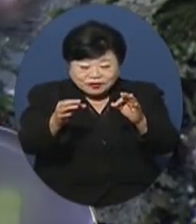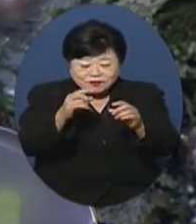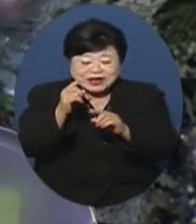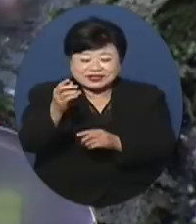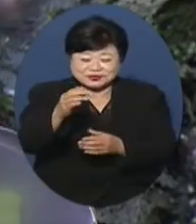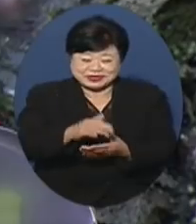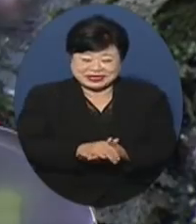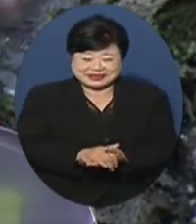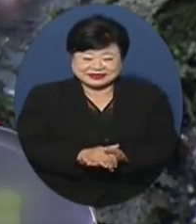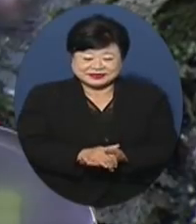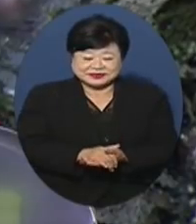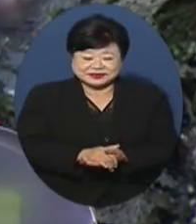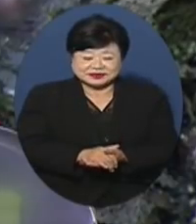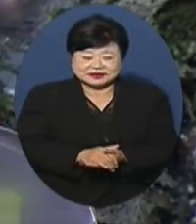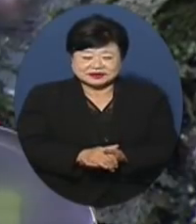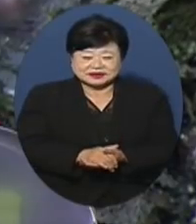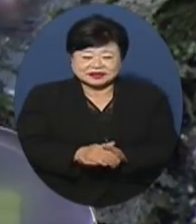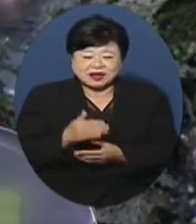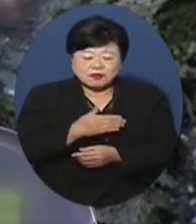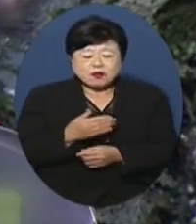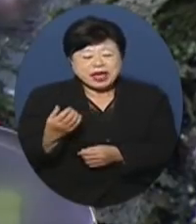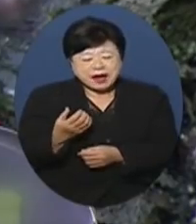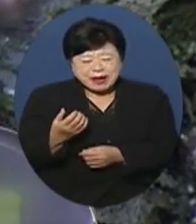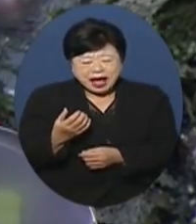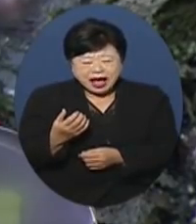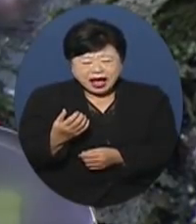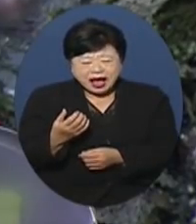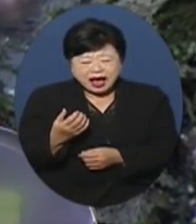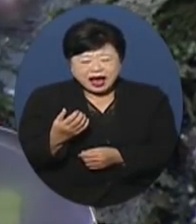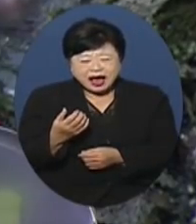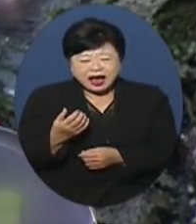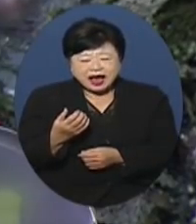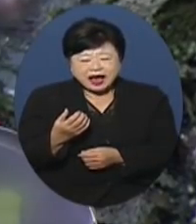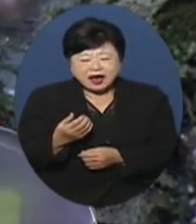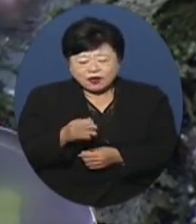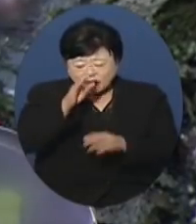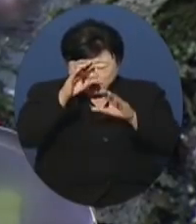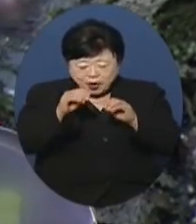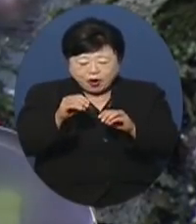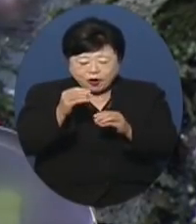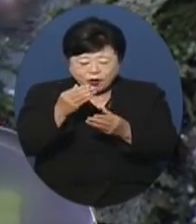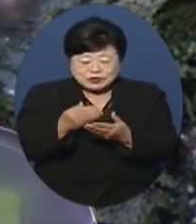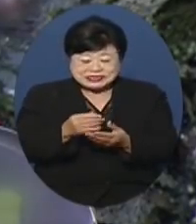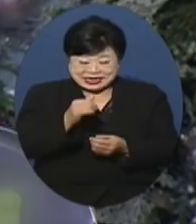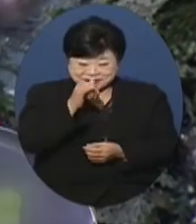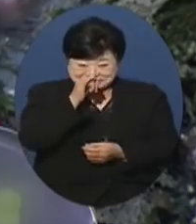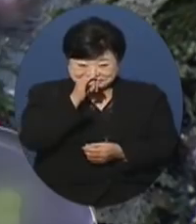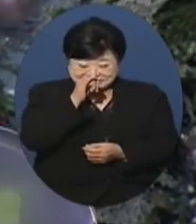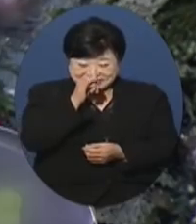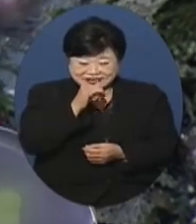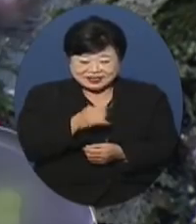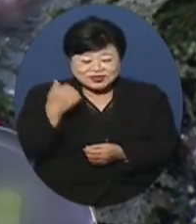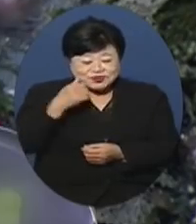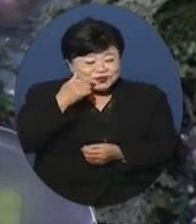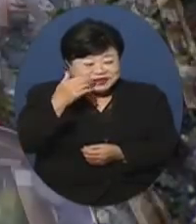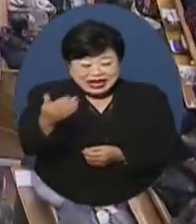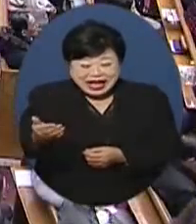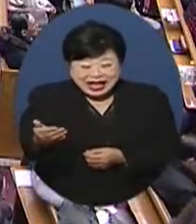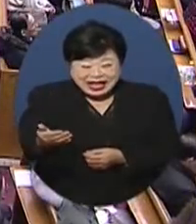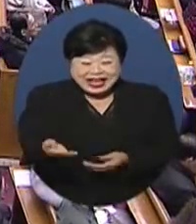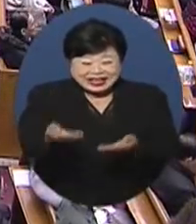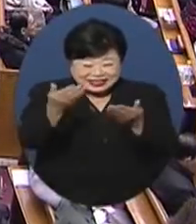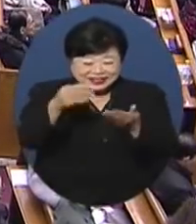말하지. 목이 많이 아파 오늘 나은 사람 있는데 누군가요?